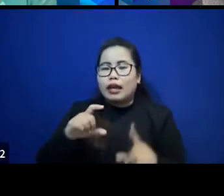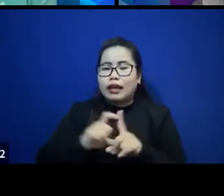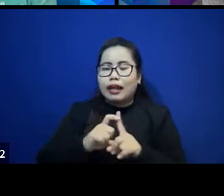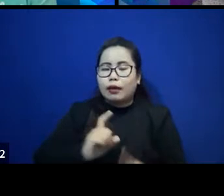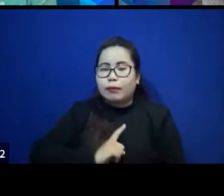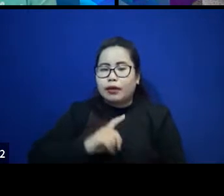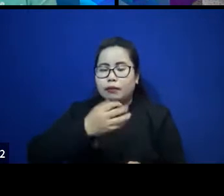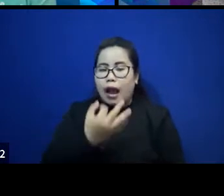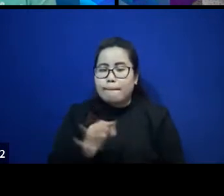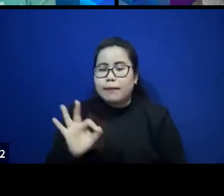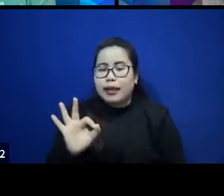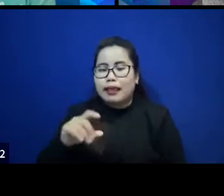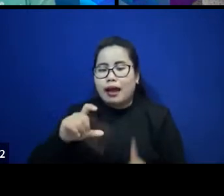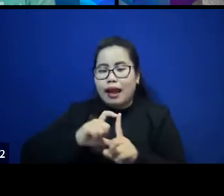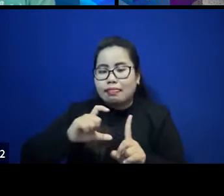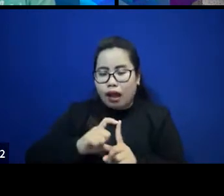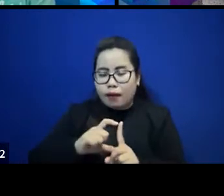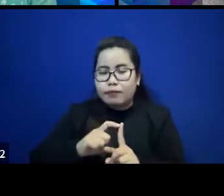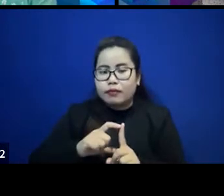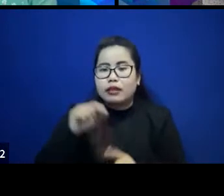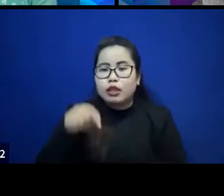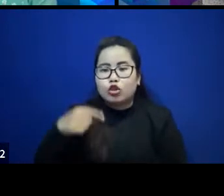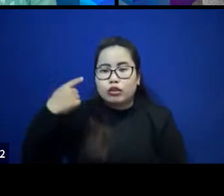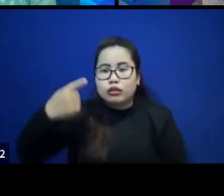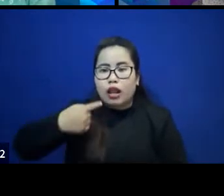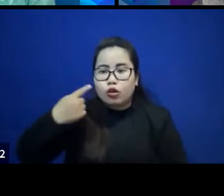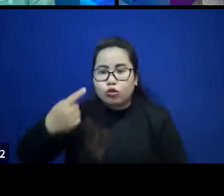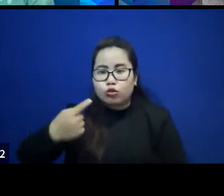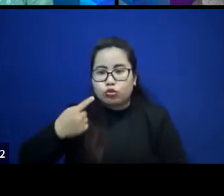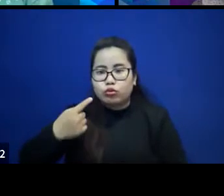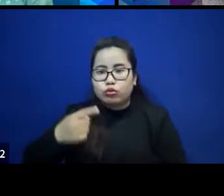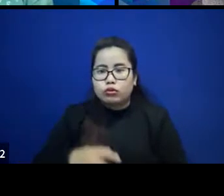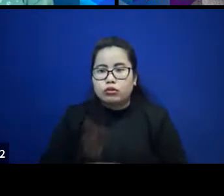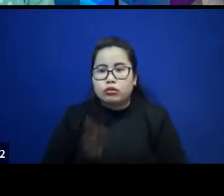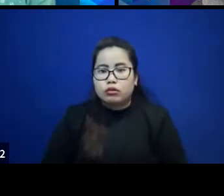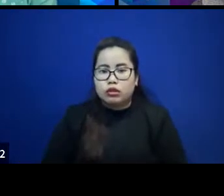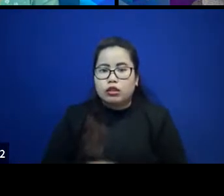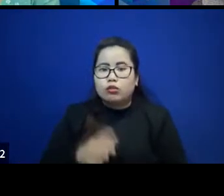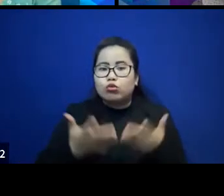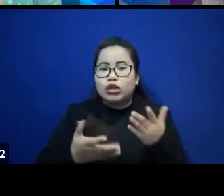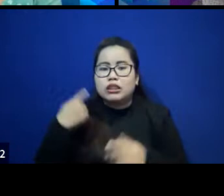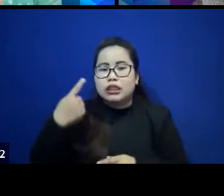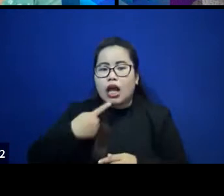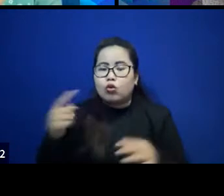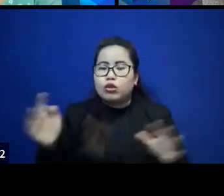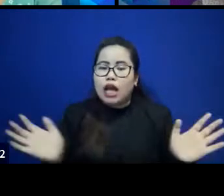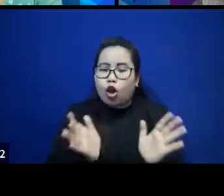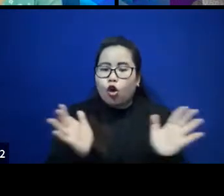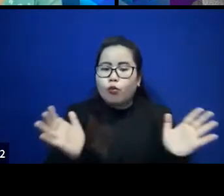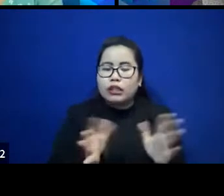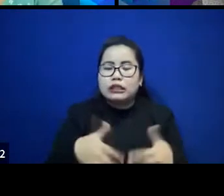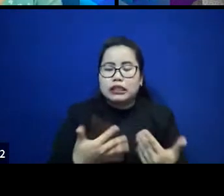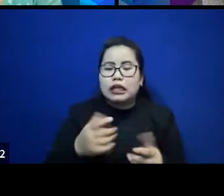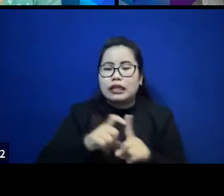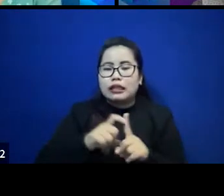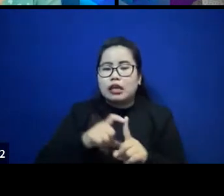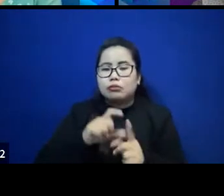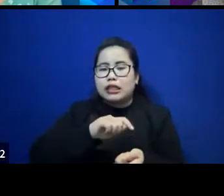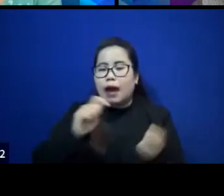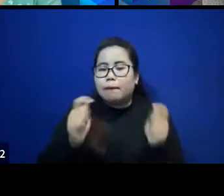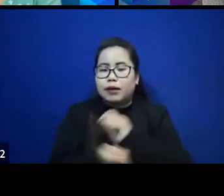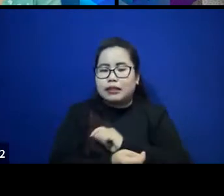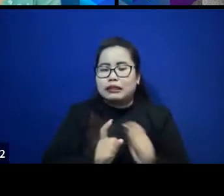datanya itu selalu eh apa di diakomodasi sehingga datanya update sendiri dan